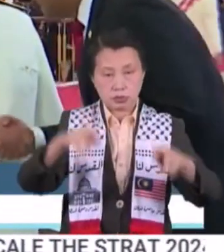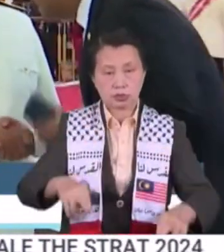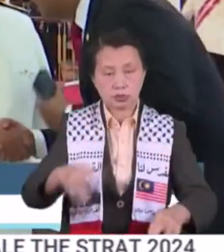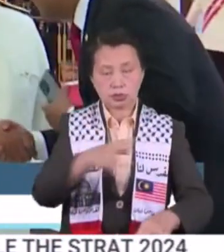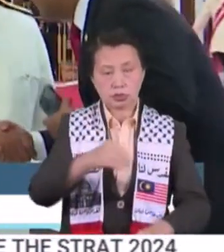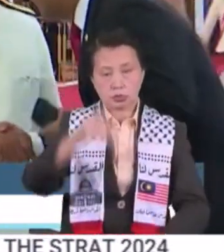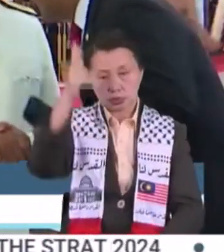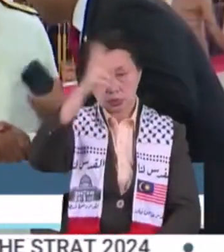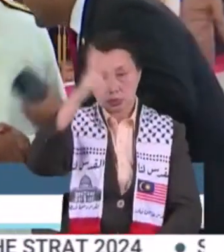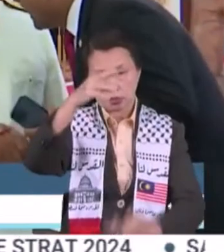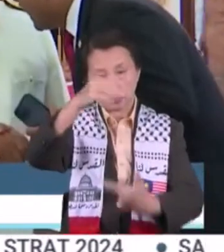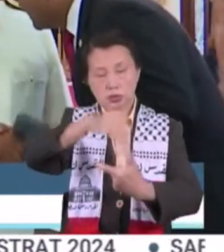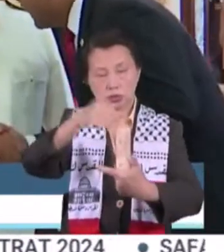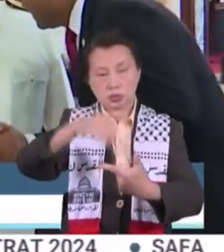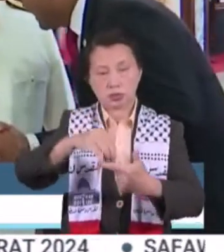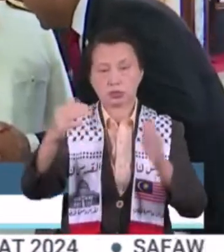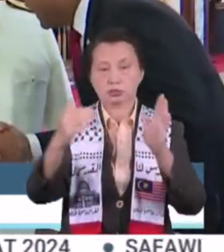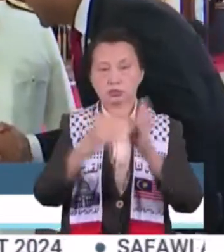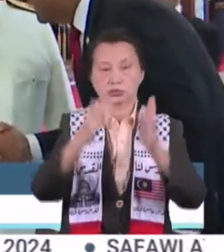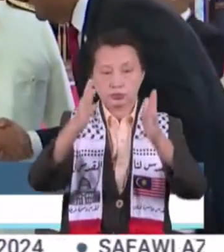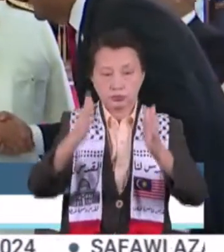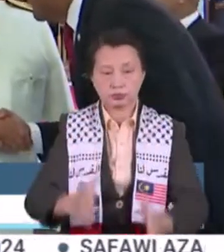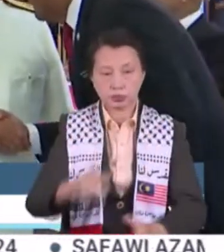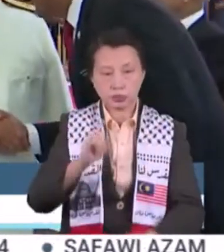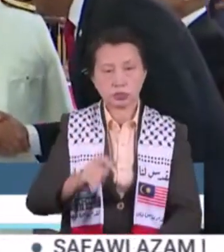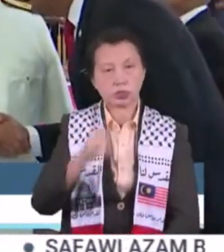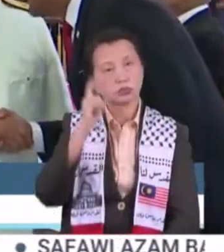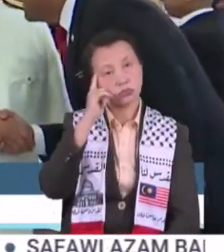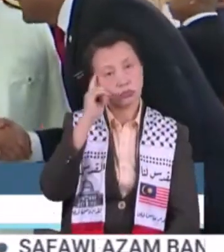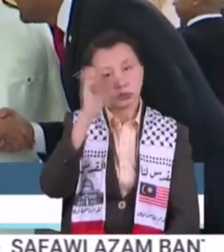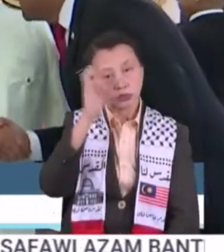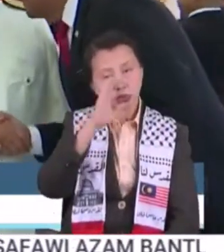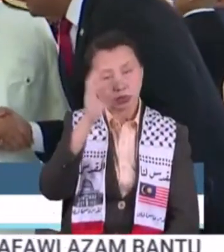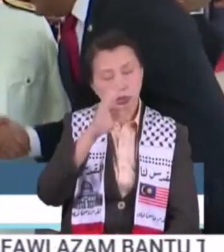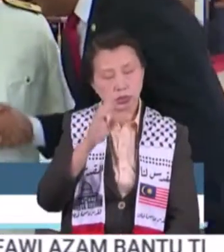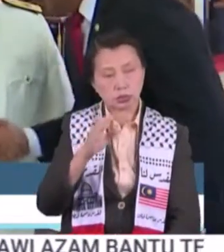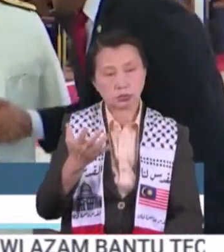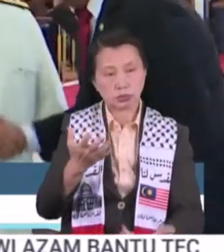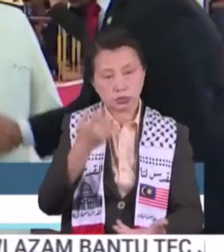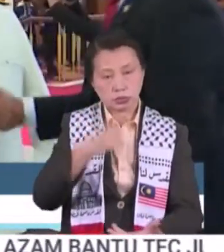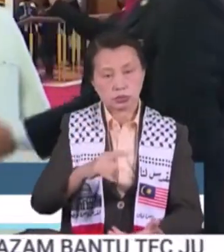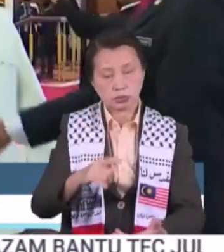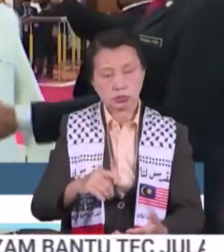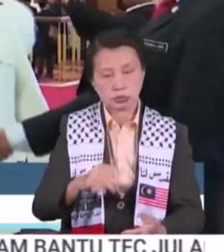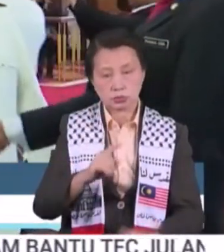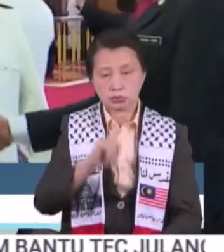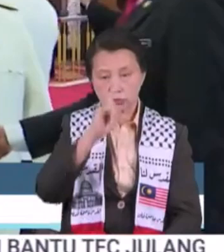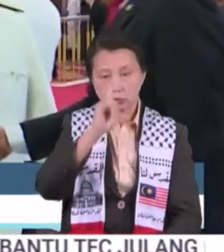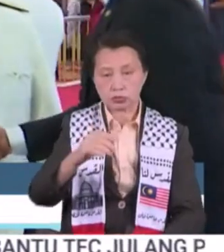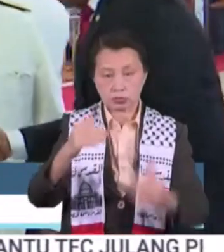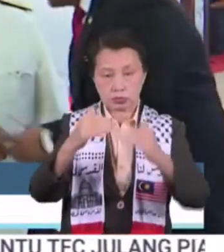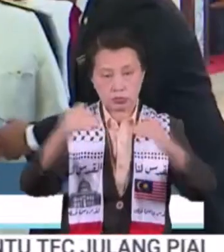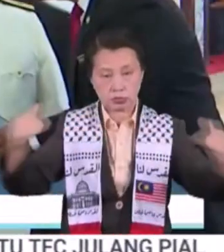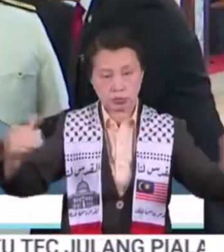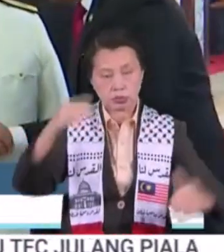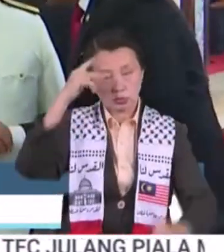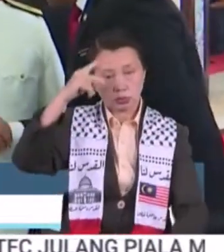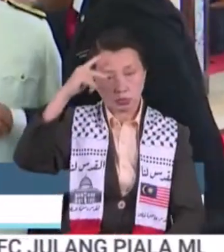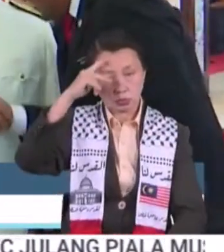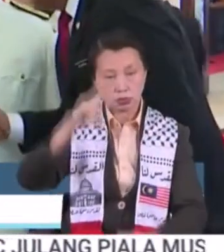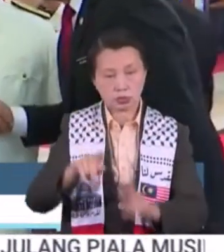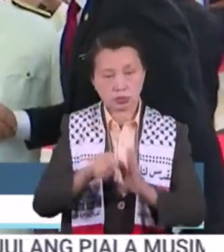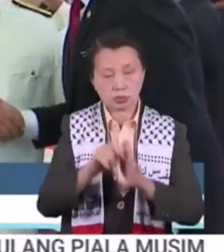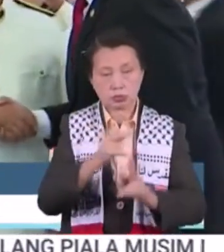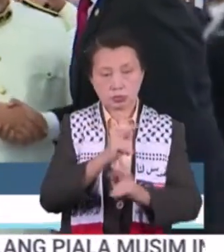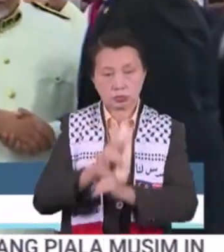pihak kerajaan ataupun pembangkang, perlu mencari jalan untuk bekerjasama dan memastikan kestabilan politik kita